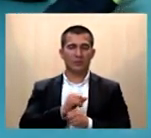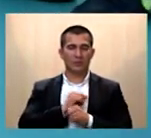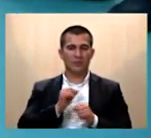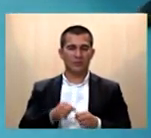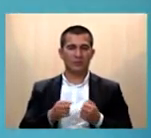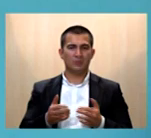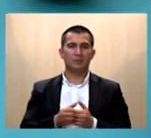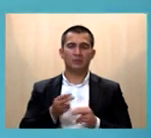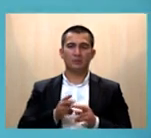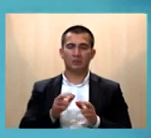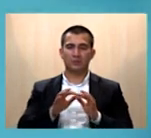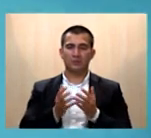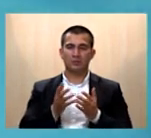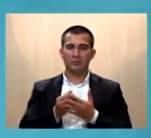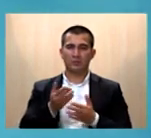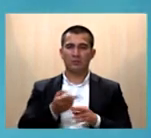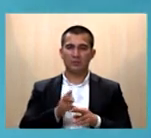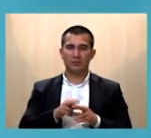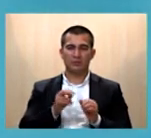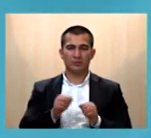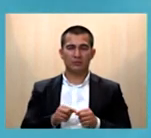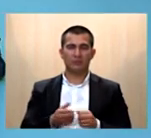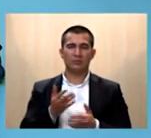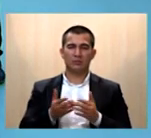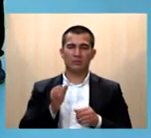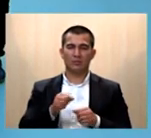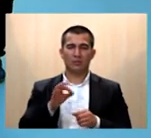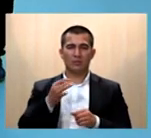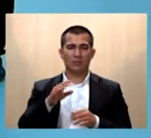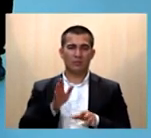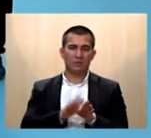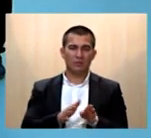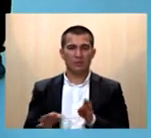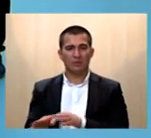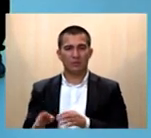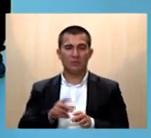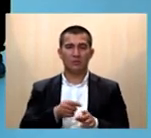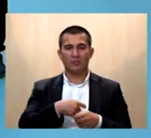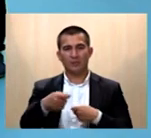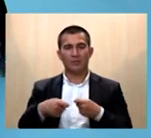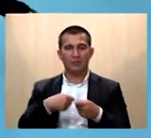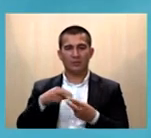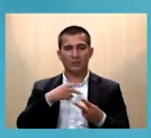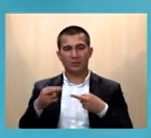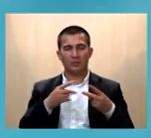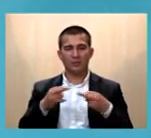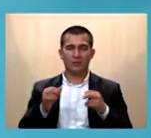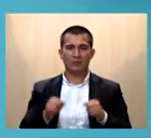mumkin. To'pni xohlasak ichki qismimiz bilan chap oyog'imizda, o'ng oyog'imizda almashtirgan holatda bajarishimiz